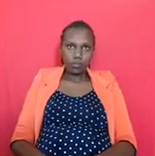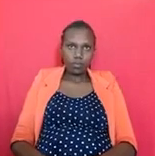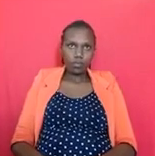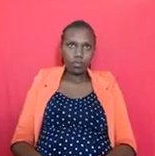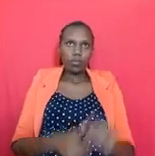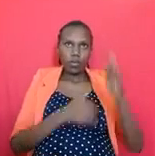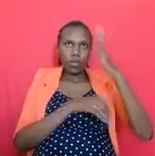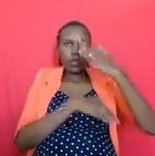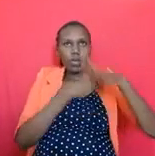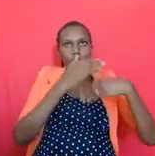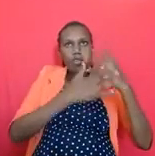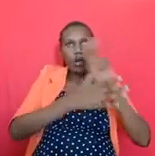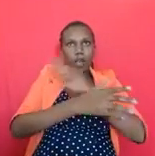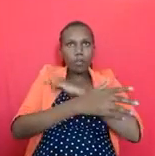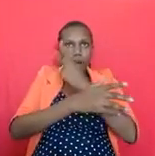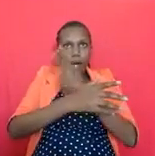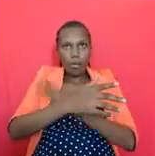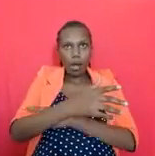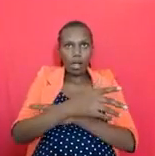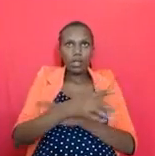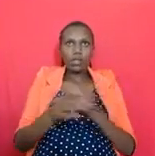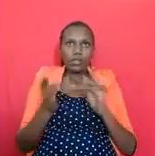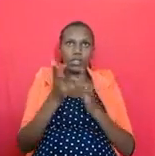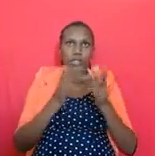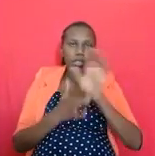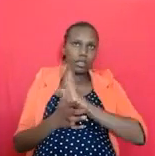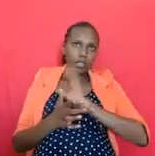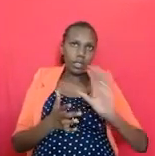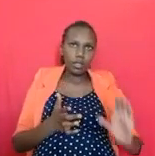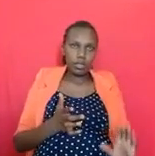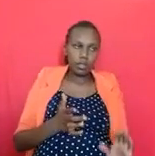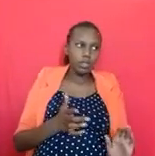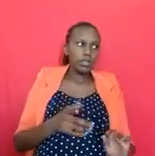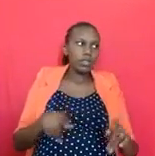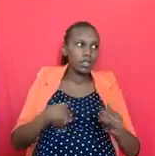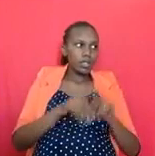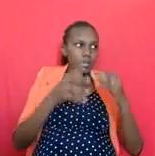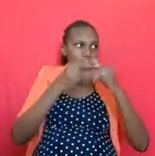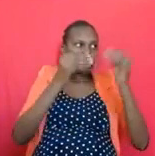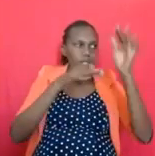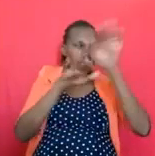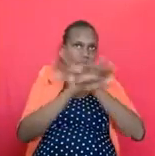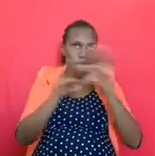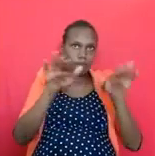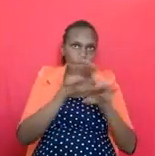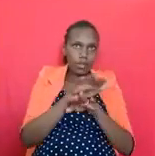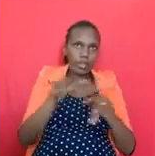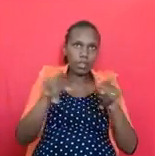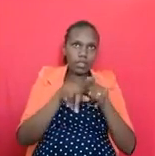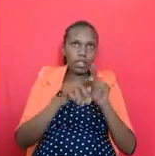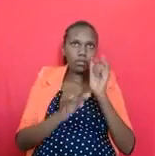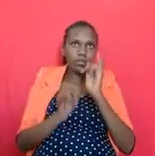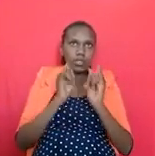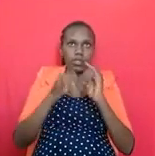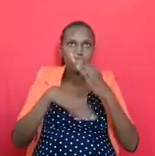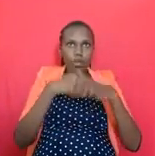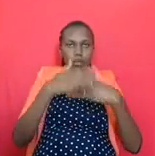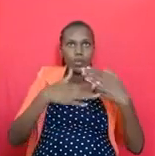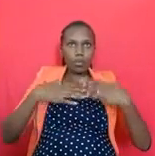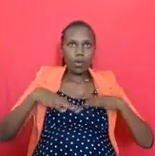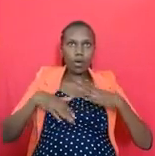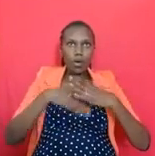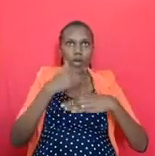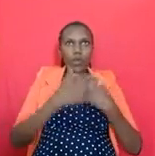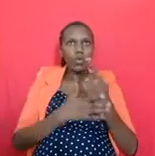ga imwe na hinya wothe te wa madhani ito Jesu Kristo mubi wa ida shiothe mucirithia wa andu othe